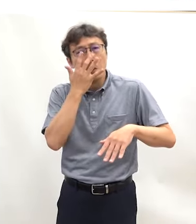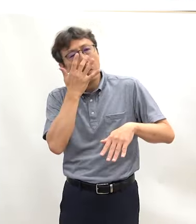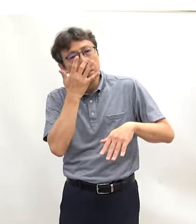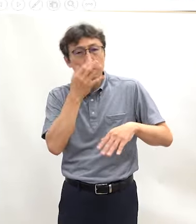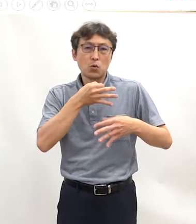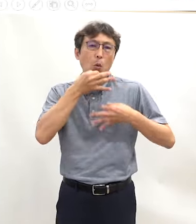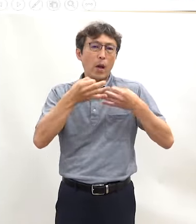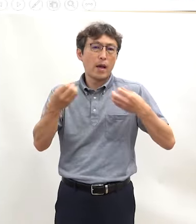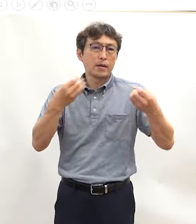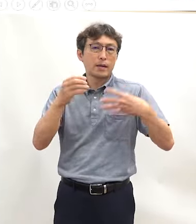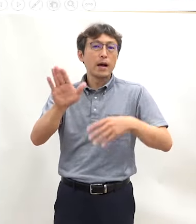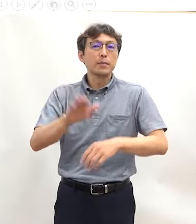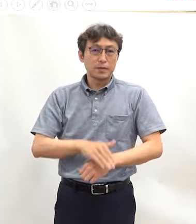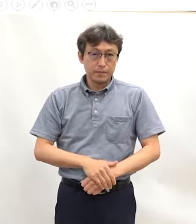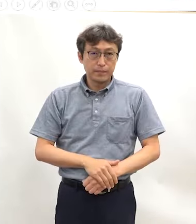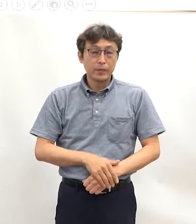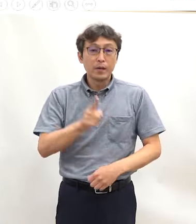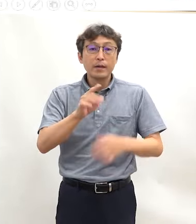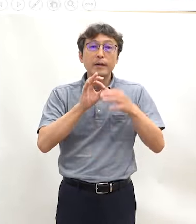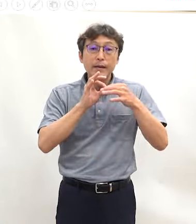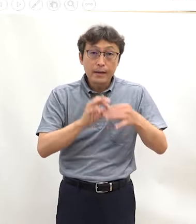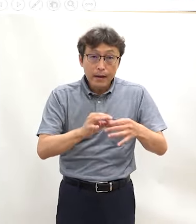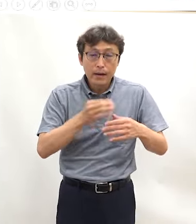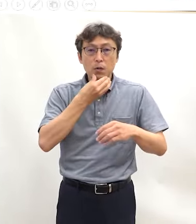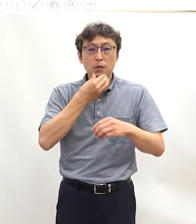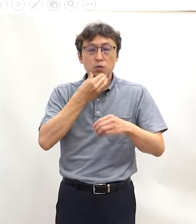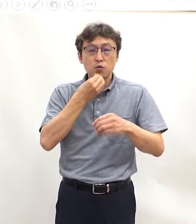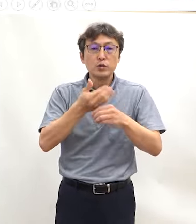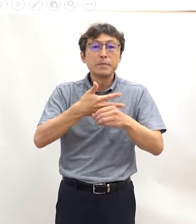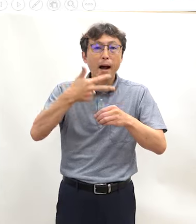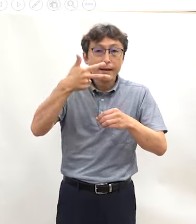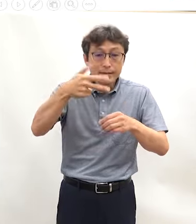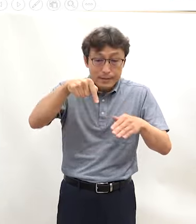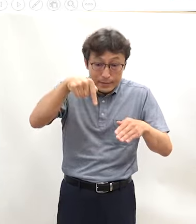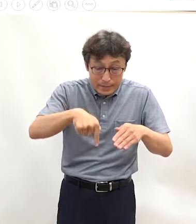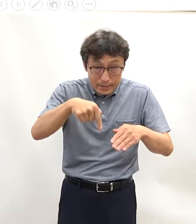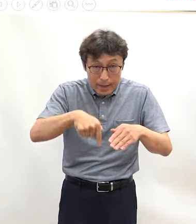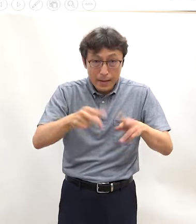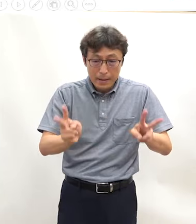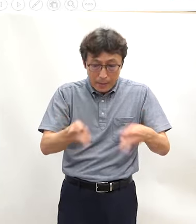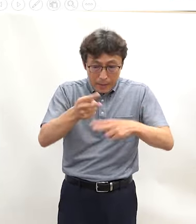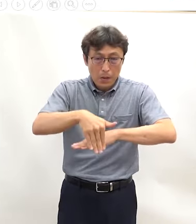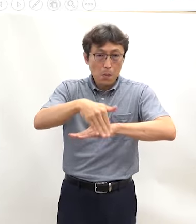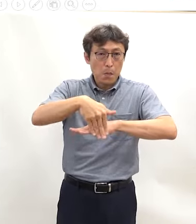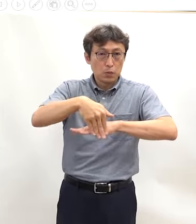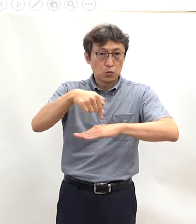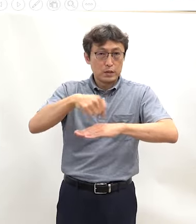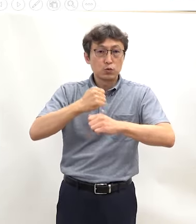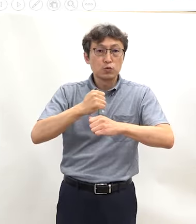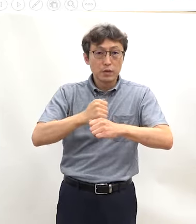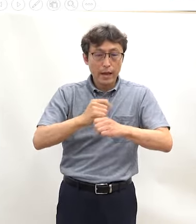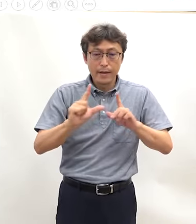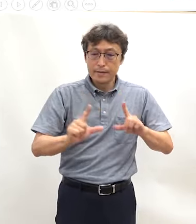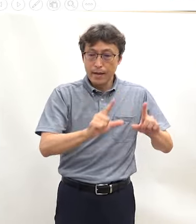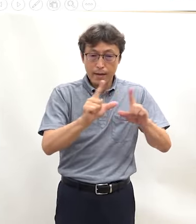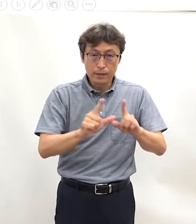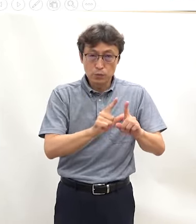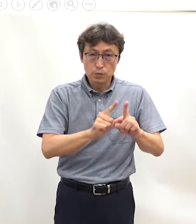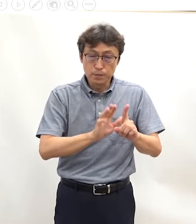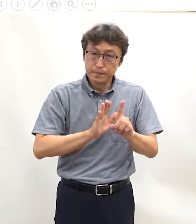のファーストステップ相談窓口でですね、生活支援に関する相談とか、あるい